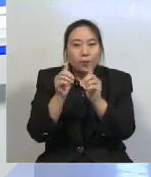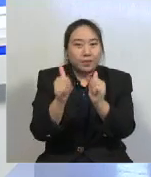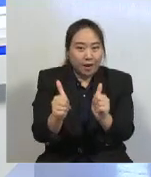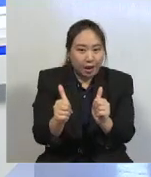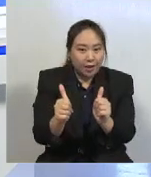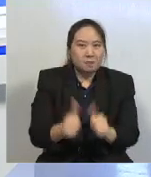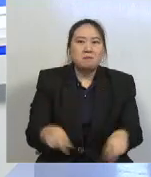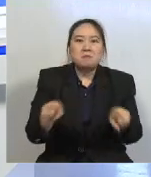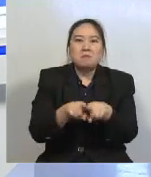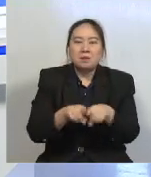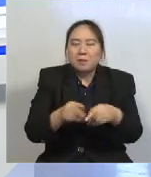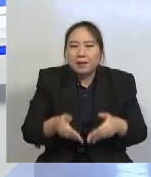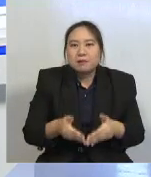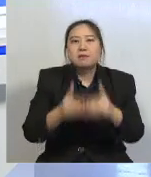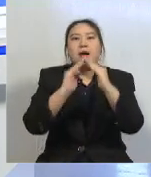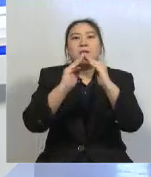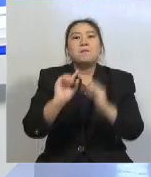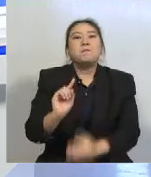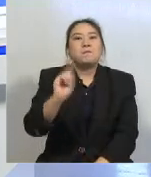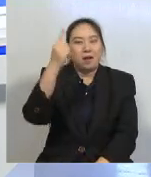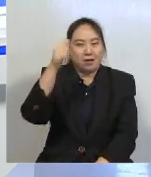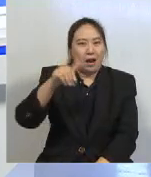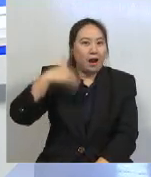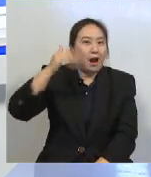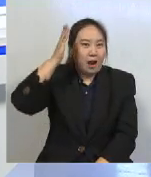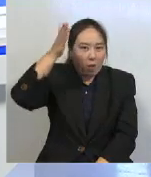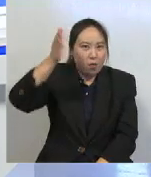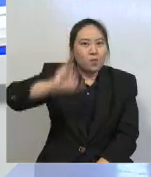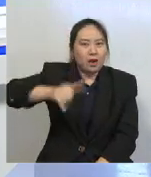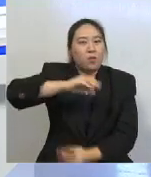ว่าเป็นสตาร์ทอัพรายย่อยๆเลยนะเนี่ยว่าที่สตาร์ทอัพได้เลยนะคะ ใช่ค่ะ